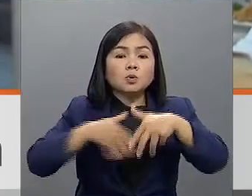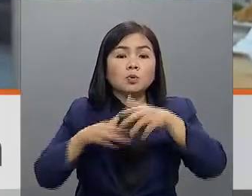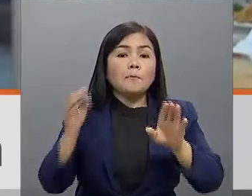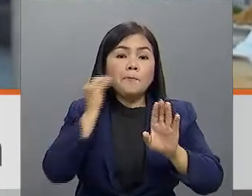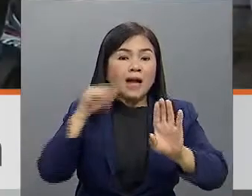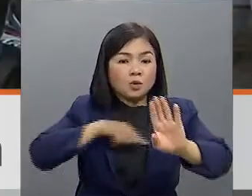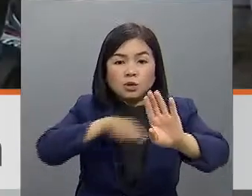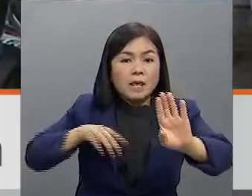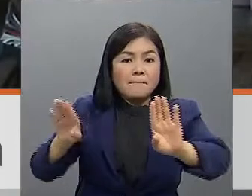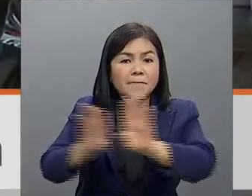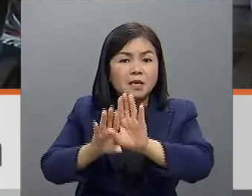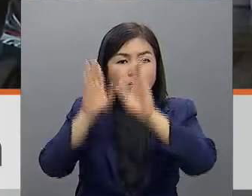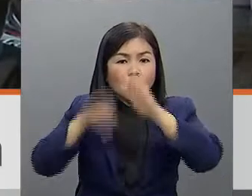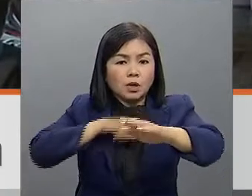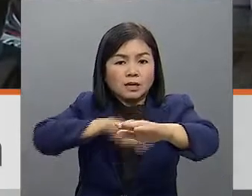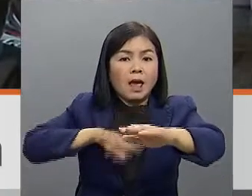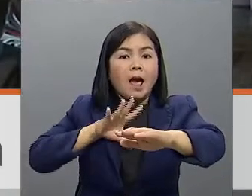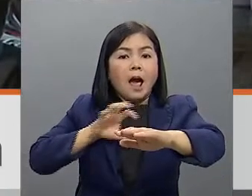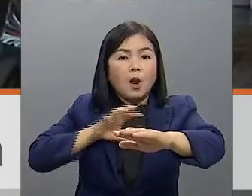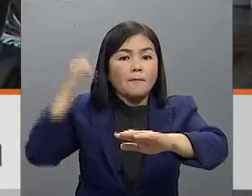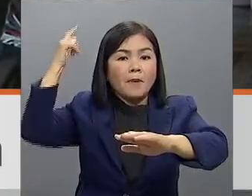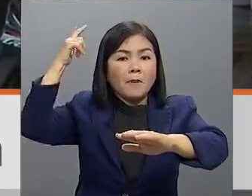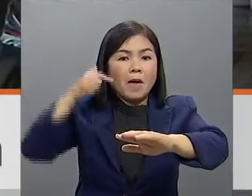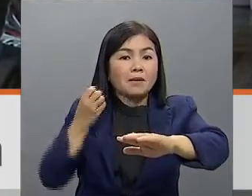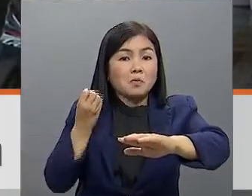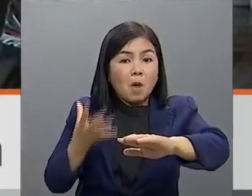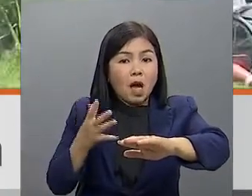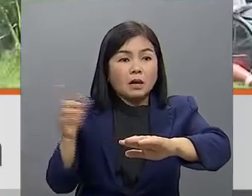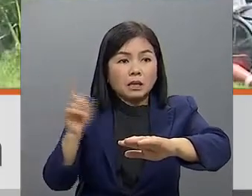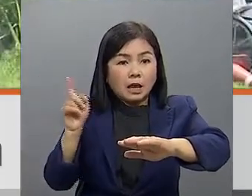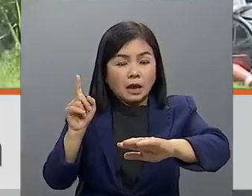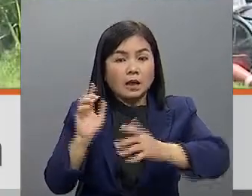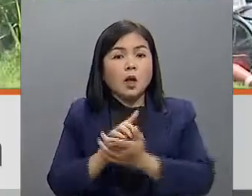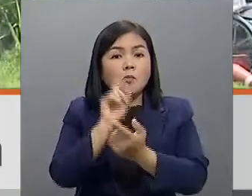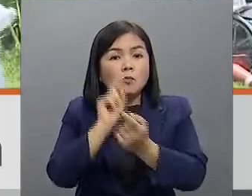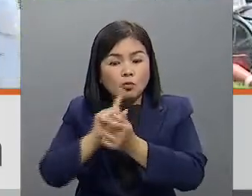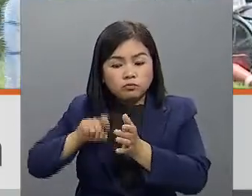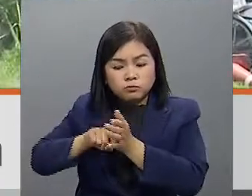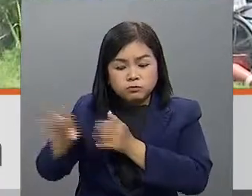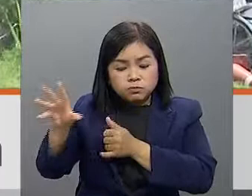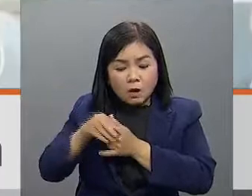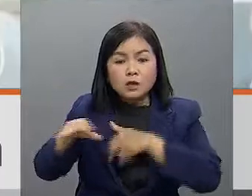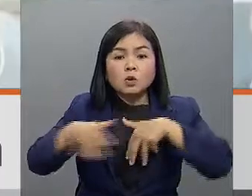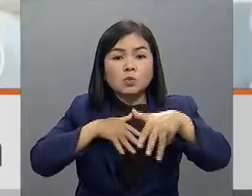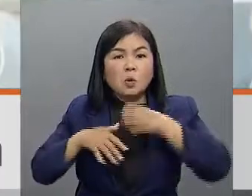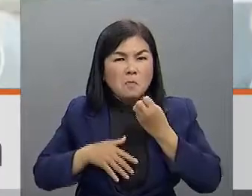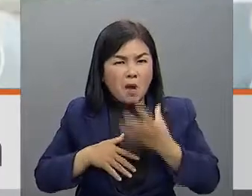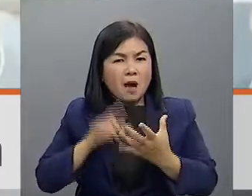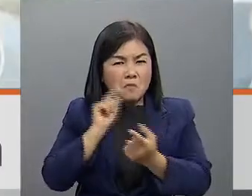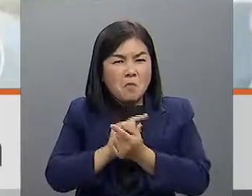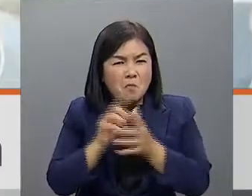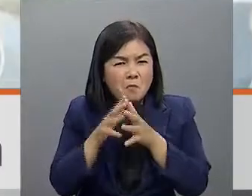ครับส่วนใหญ่เป็นชาวเมียนมาซึ่งการที่พบผู้ติดเชื้อหลายคนในชุมชนแห่งนี้นะครับเนื่องมาจากว่าค